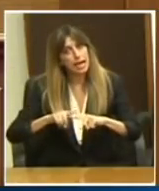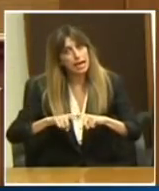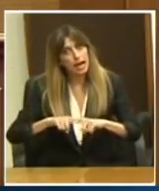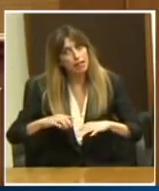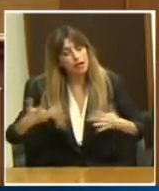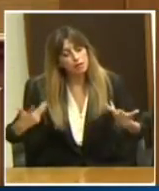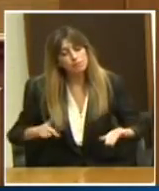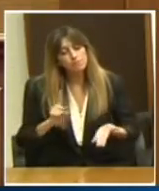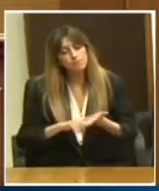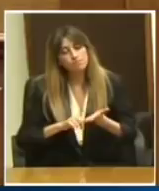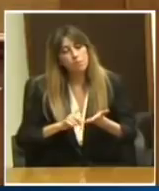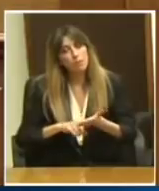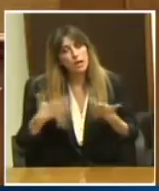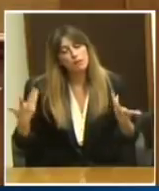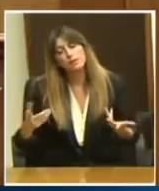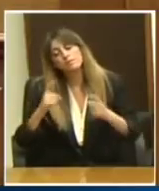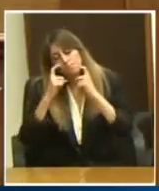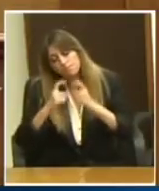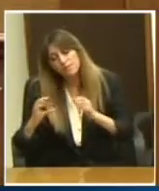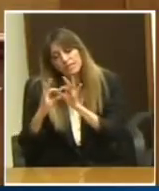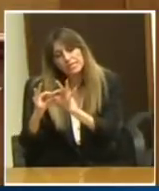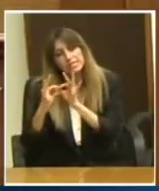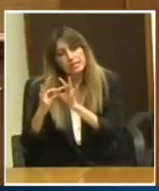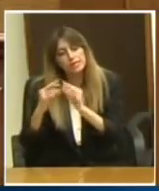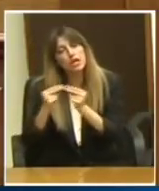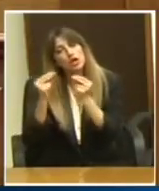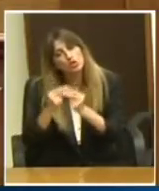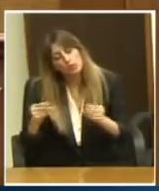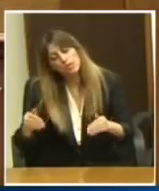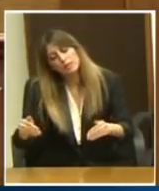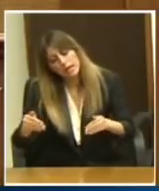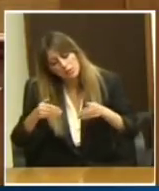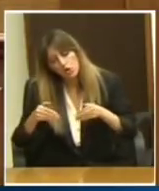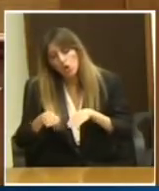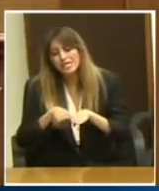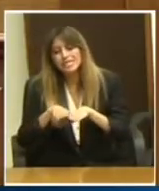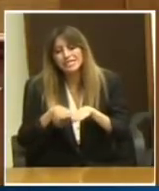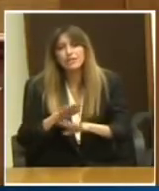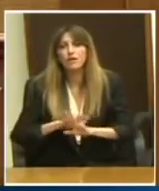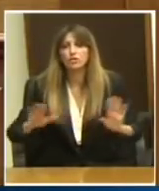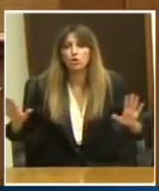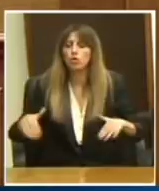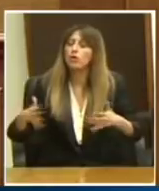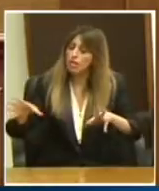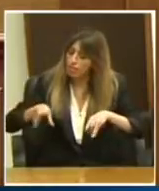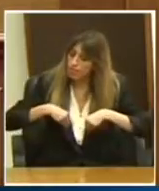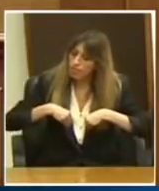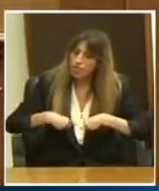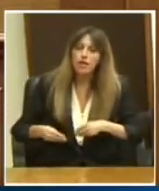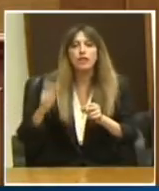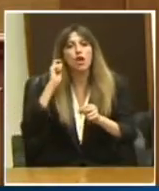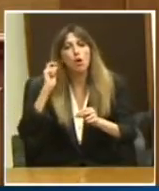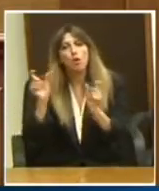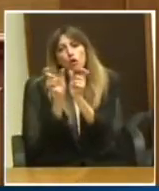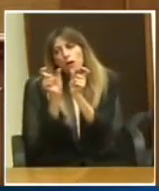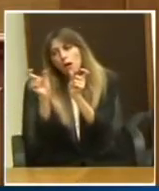επικοδημοτικό πνεύμα, προέβη σε ένα μείζον συμβαστικό βήμα, αποδεχούμενη σύνθετη ονομασία με γεωγραφικό προσδιορισμό